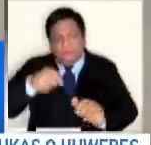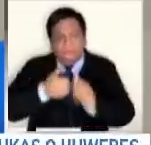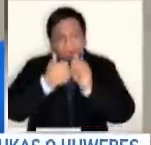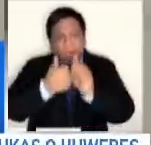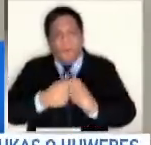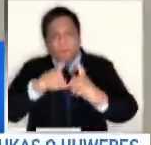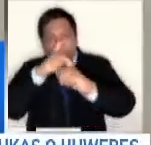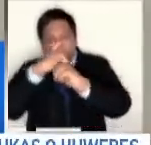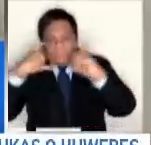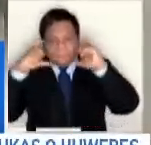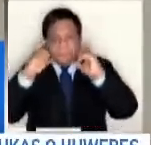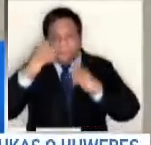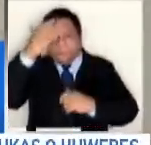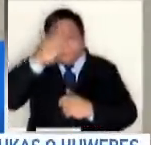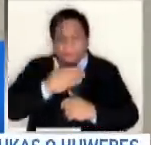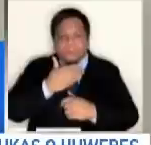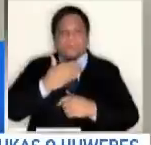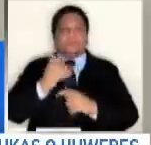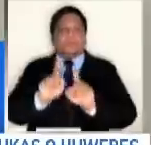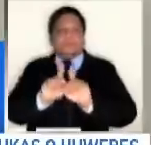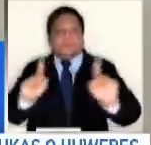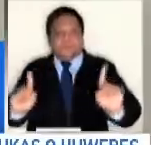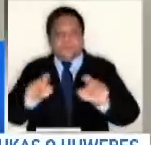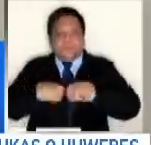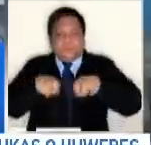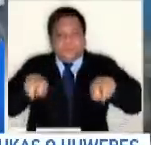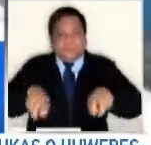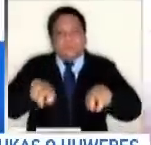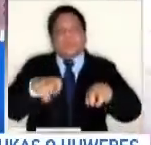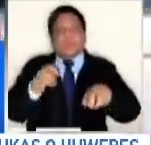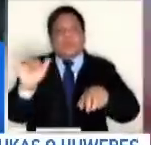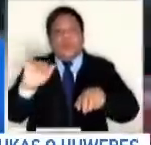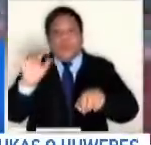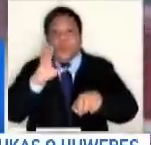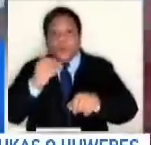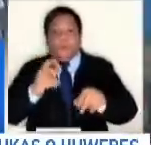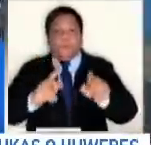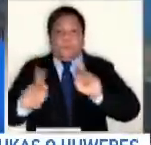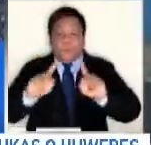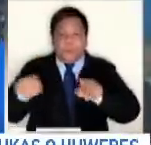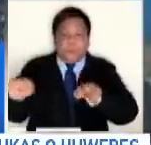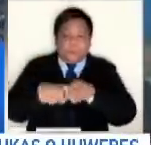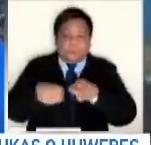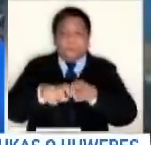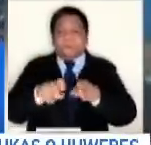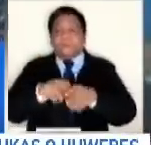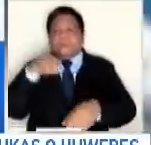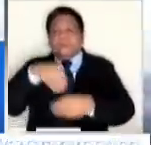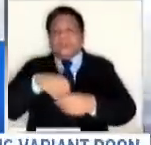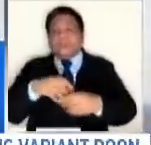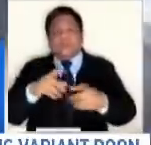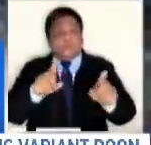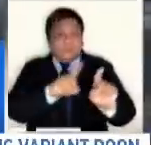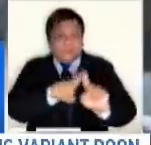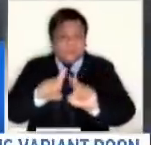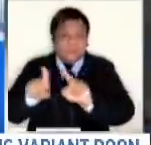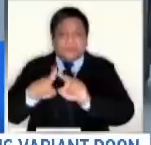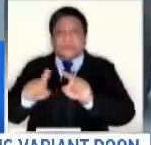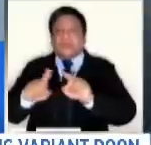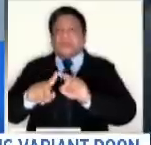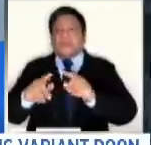sa health and safety protocols pati sa mga na-encounter nila mga pasahero na sakay nitong mga ilang mga public transport.